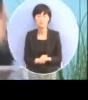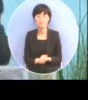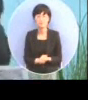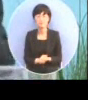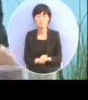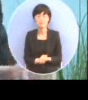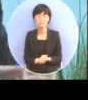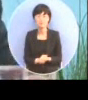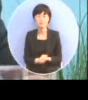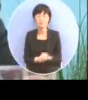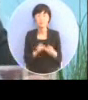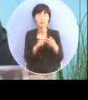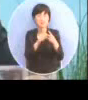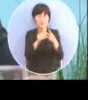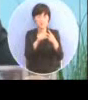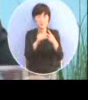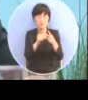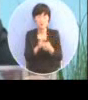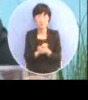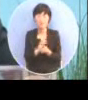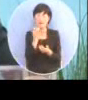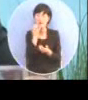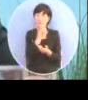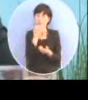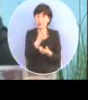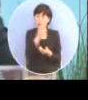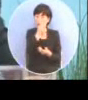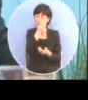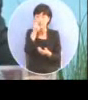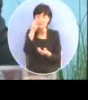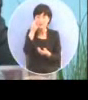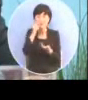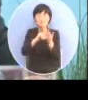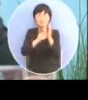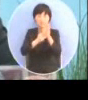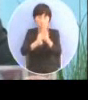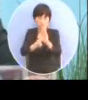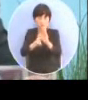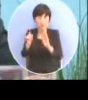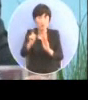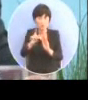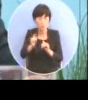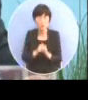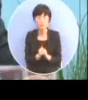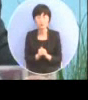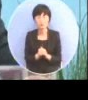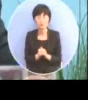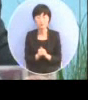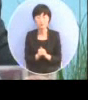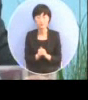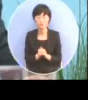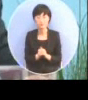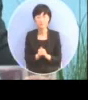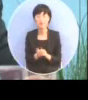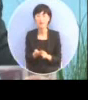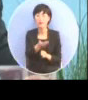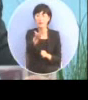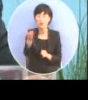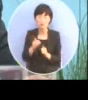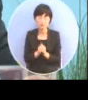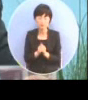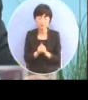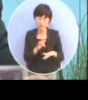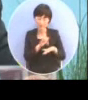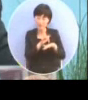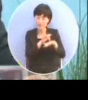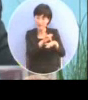bây giờ tôi đến với Chúa, được Chúa ban phước cho. Điều số 3 ở đây có nghĩa là những bằng chứng mà Phi-rơ nhận được ở đây. 여러분, 사단은요,